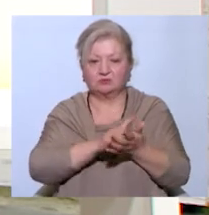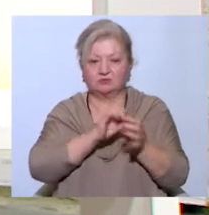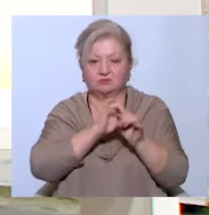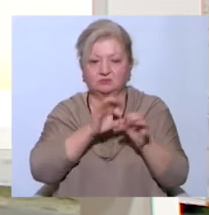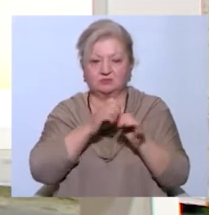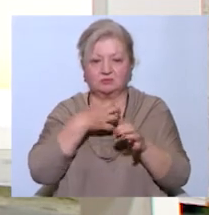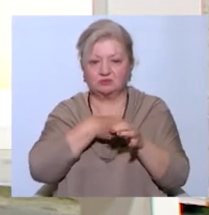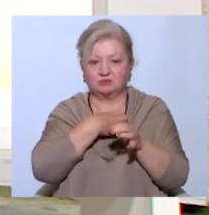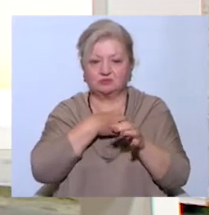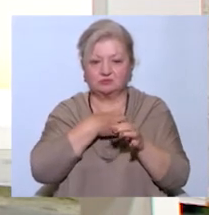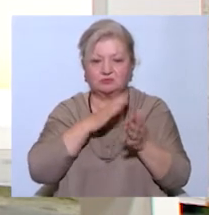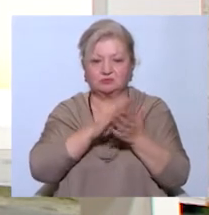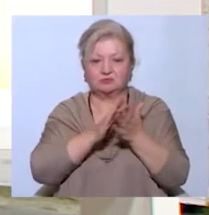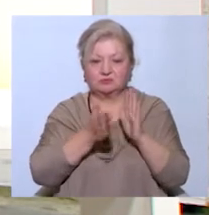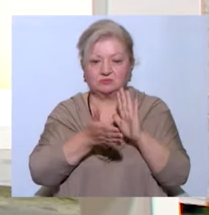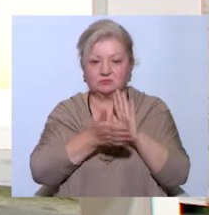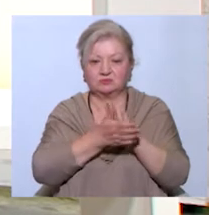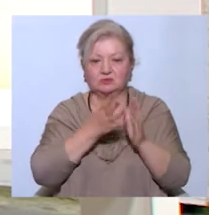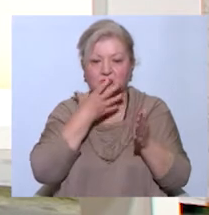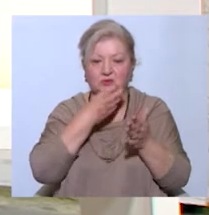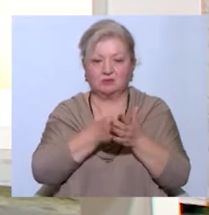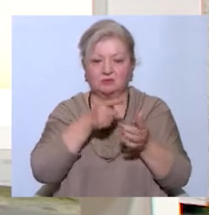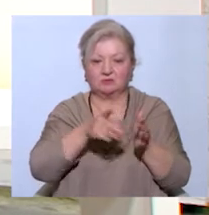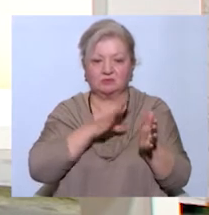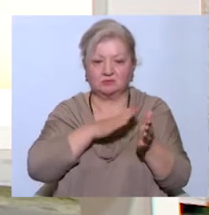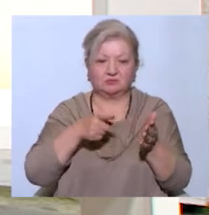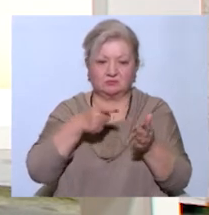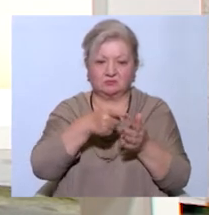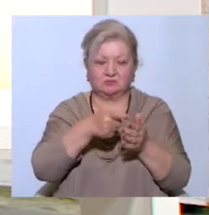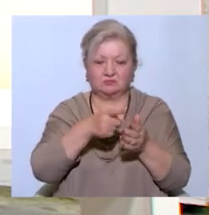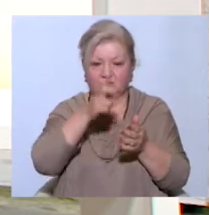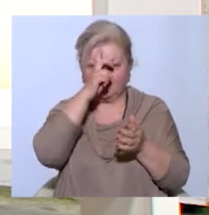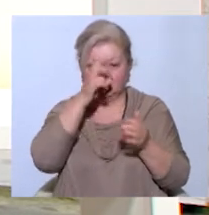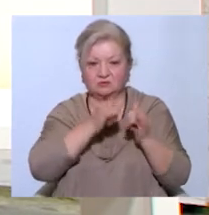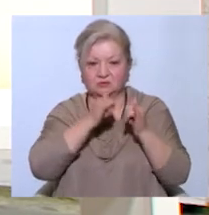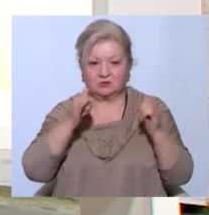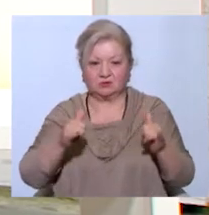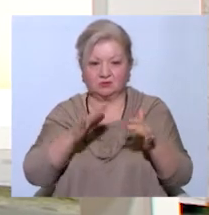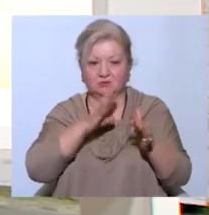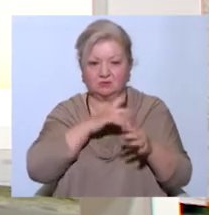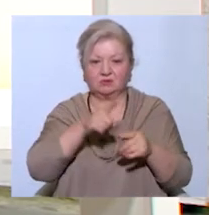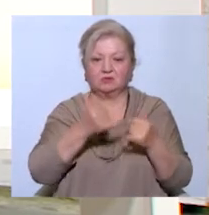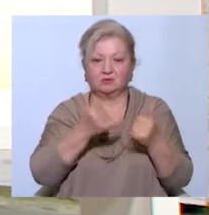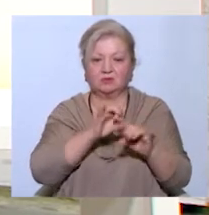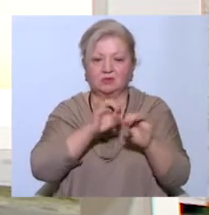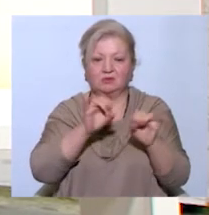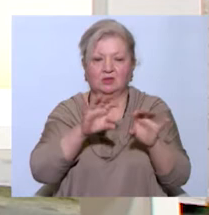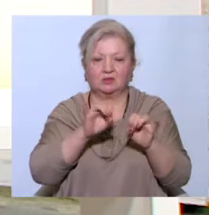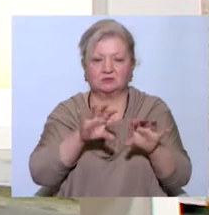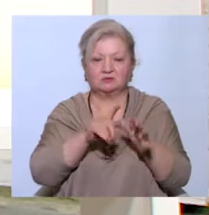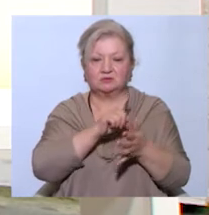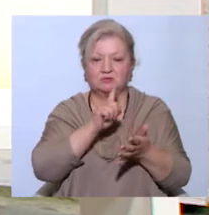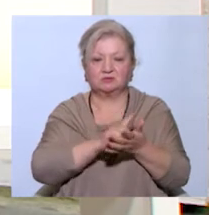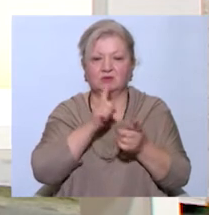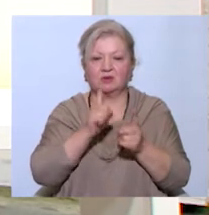ერთ მნიშვნელოვან სიტუაციას, რომელმაც თავისებური გავლენა იქონია ქვეყნის განვითარებაზე. დღეს ჩვენ უშუალოდ ვისაუბრებთ